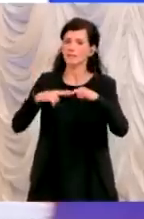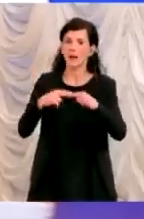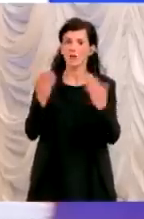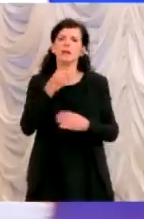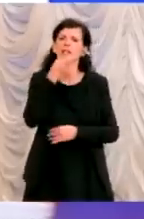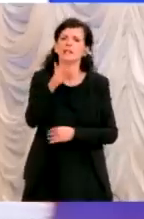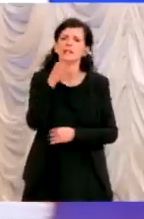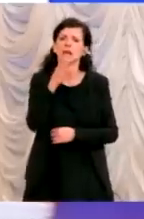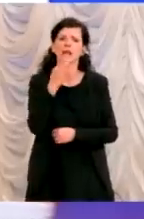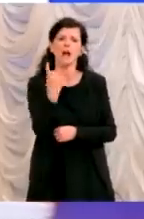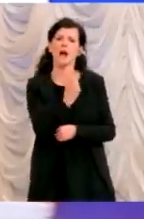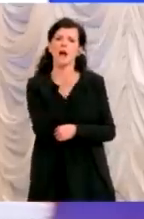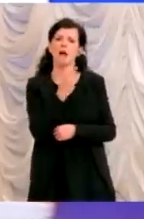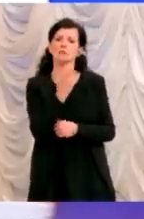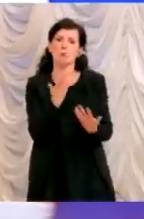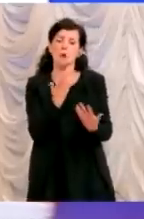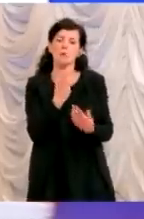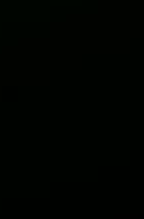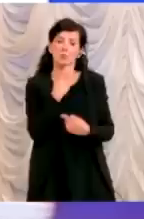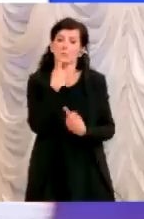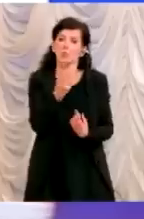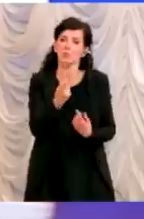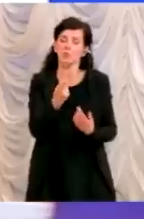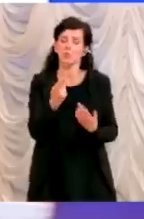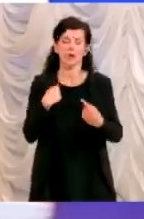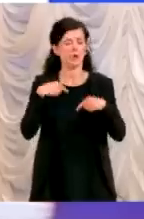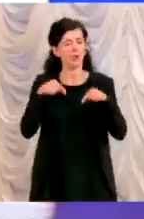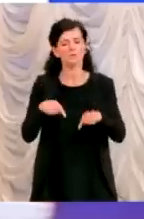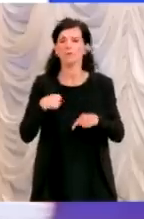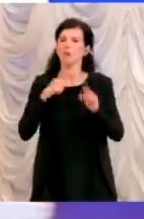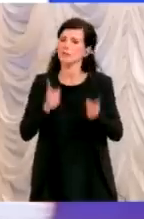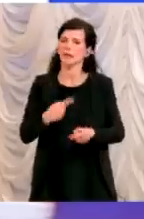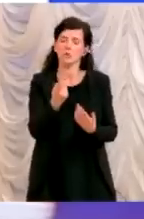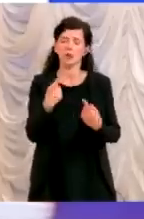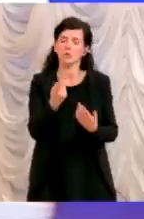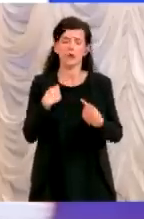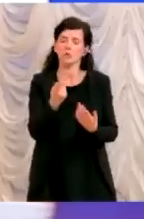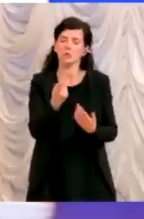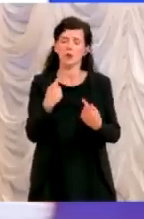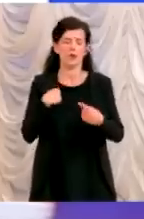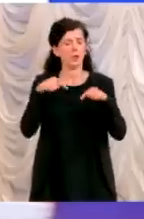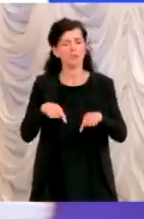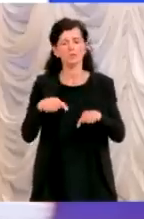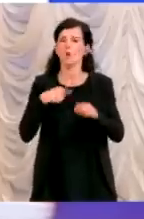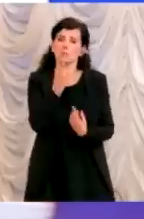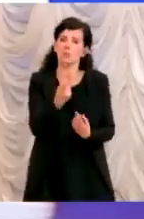notte. Questa volta lo devo dire, devo fare nomi e cognomi,